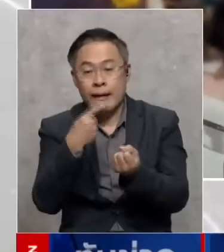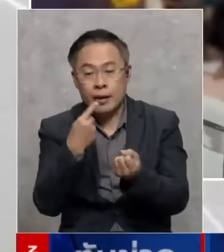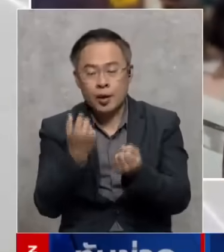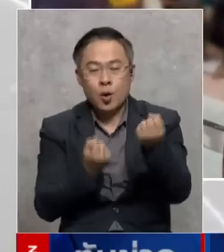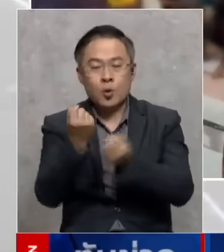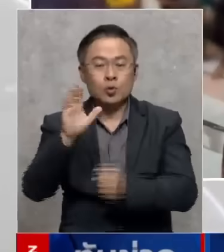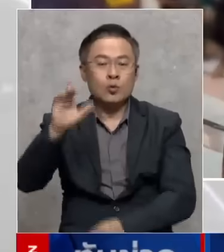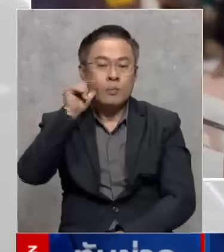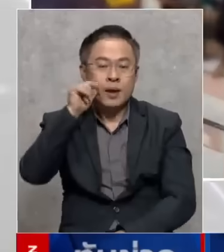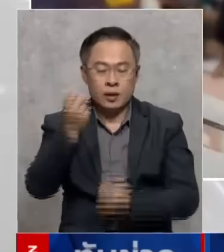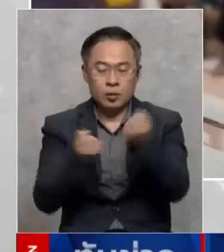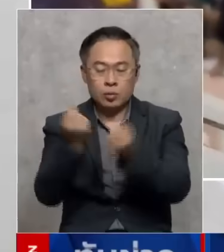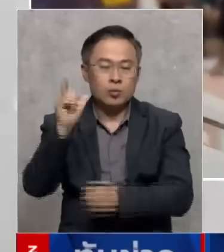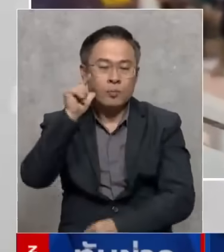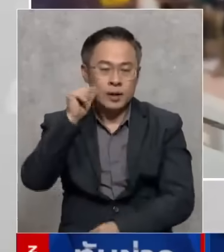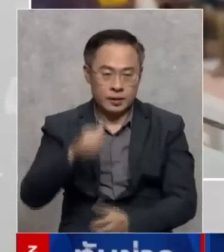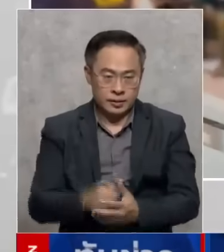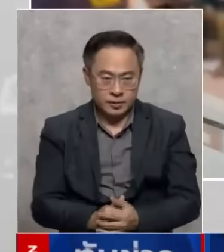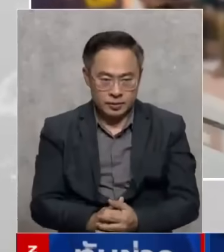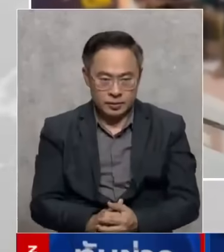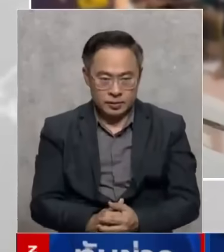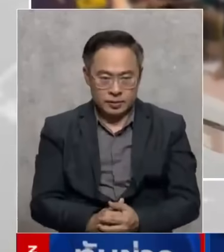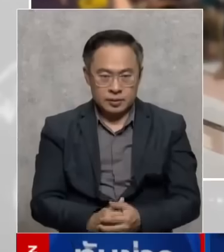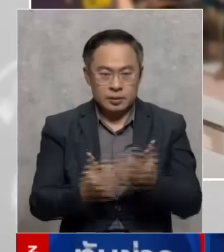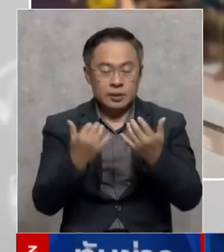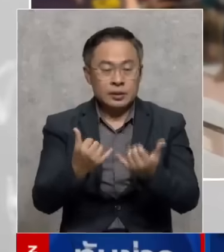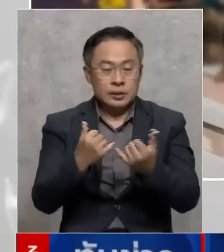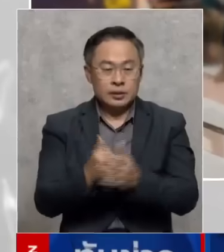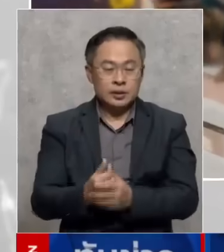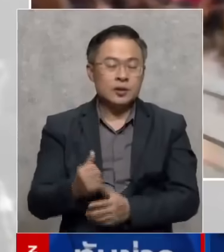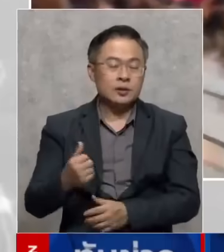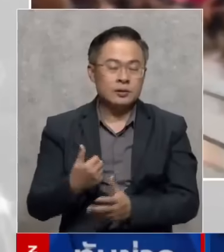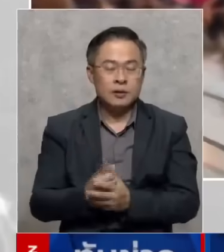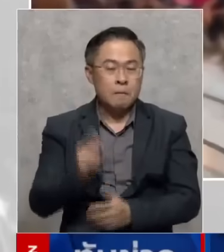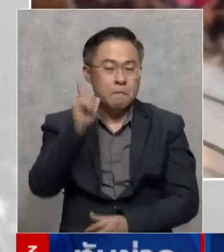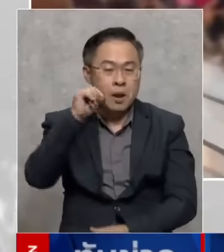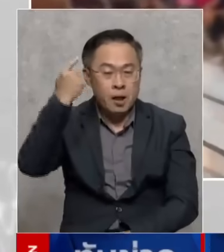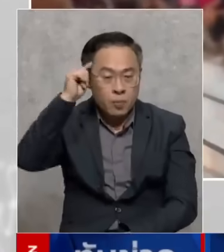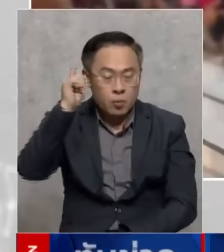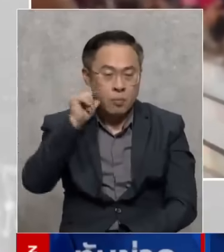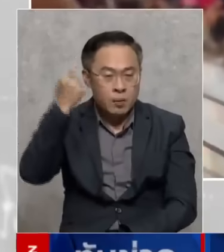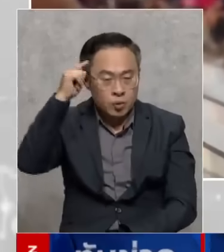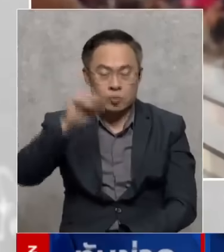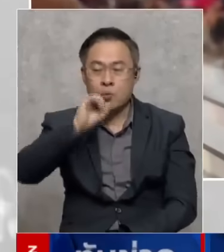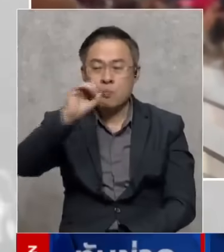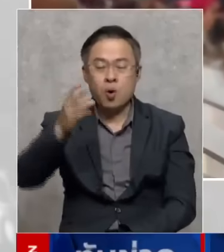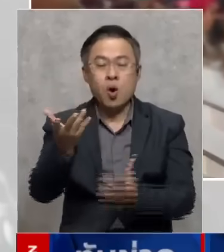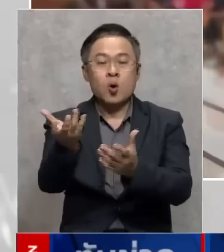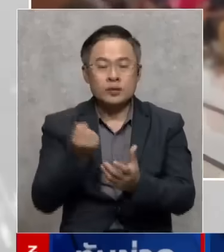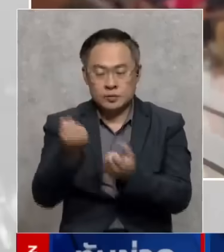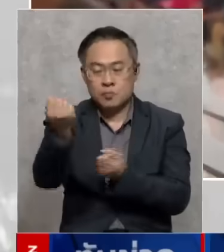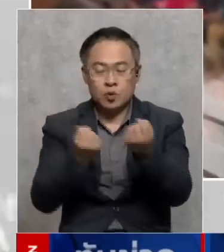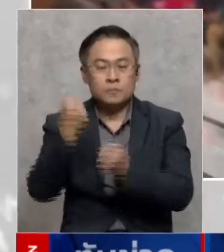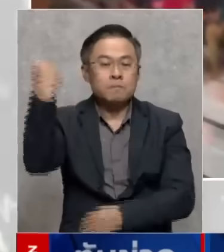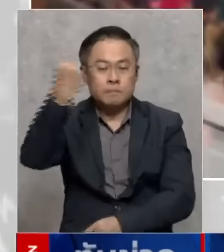ไม่มีใครรู้แต่บอกเขาว่าเอารถไปไหนเราบอกว่าไปเที่ยวทีนี้ไปสอบถามรายงานต่างด้าวผ่าน